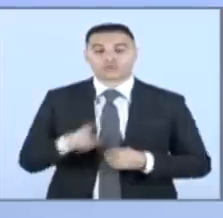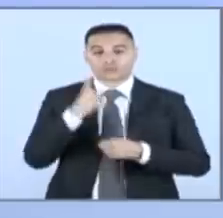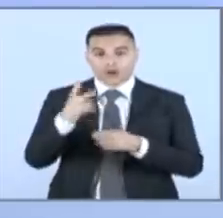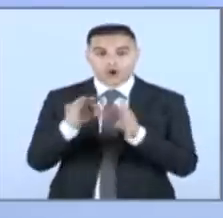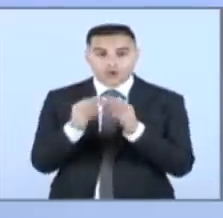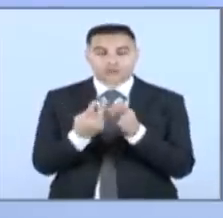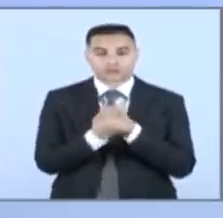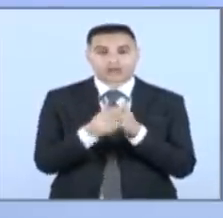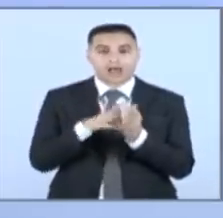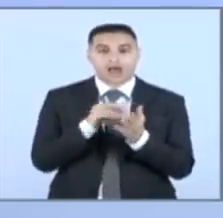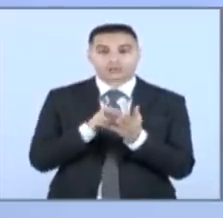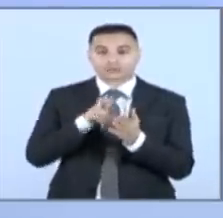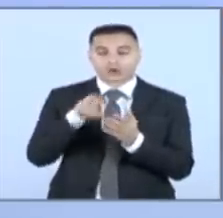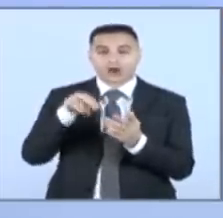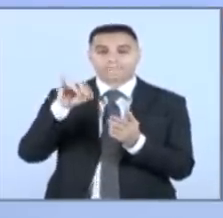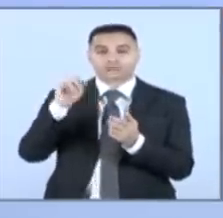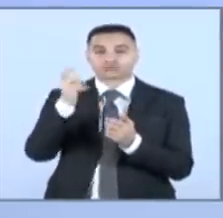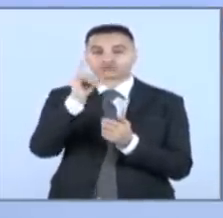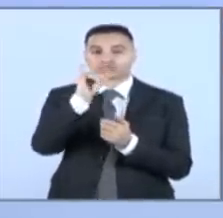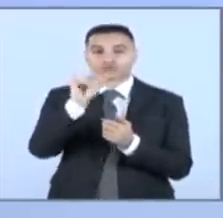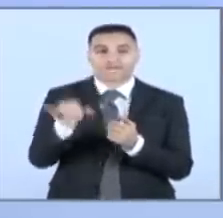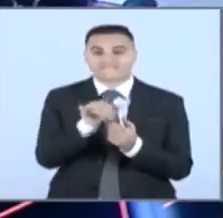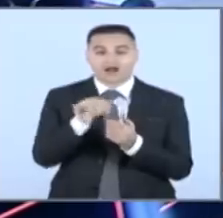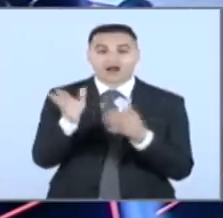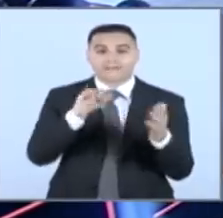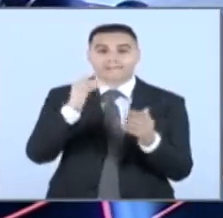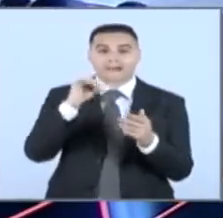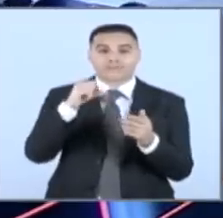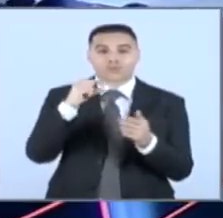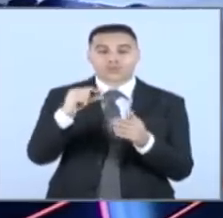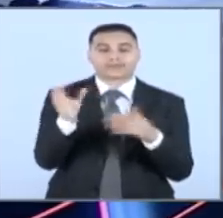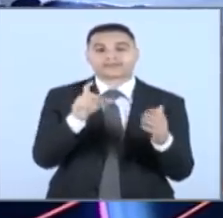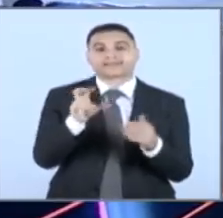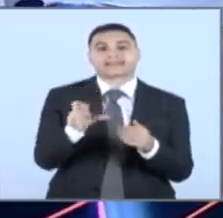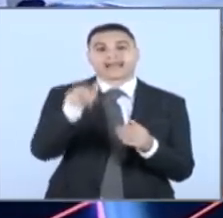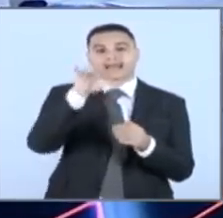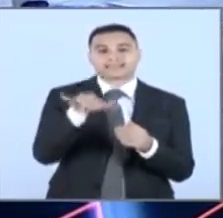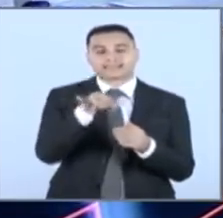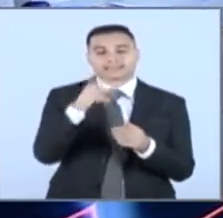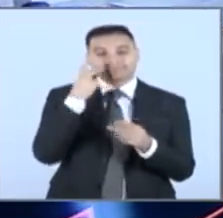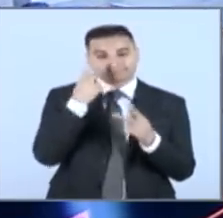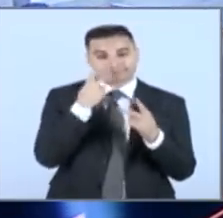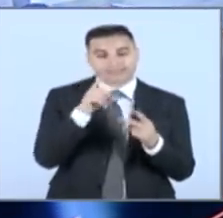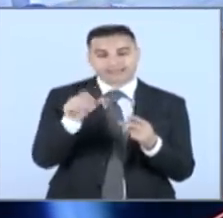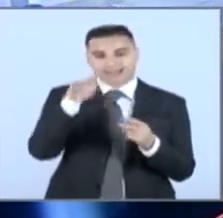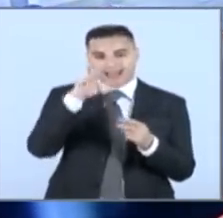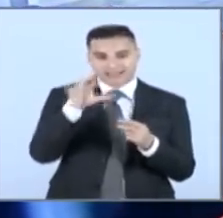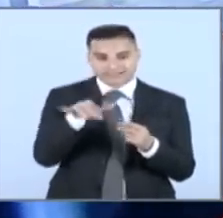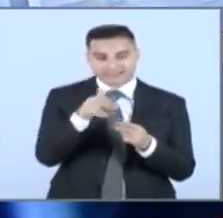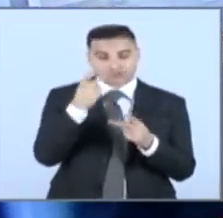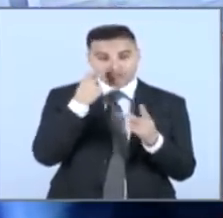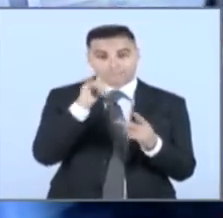سؤالين لكل عيلة، وأول سؤال مصطفى محمود نيازي. اتفضل يا مصطفى. نشوف